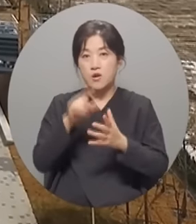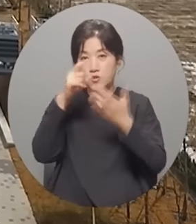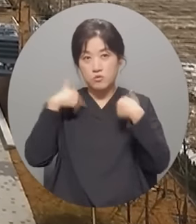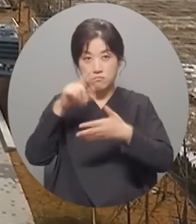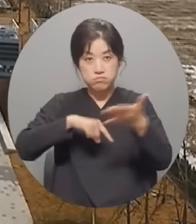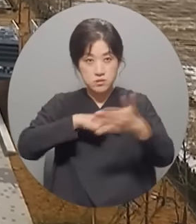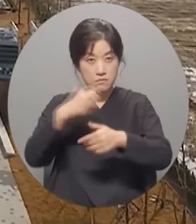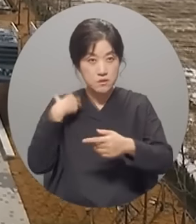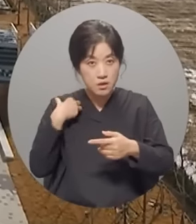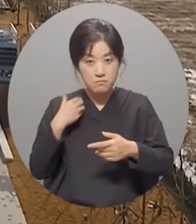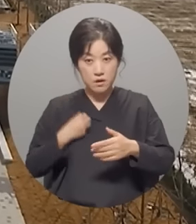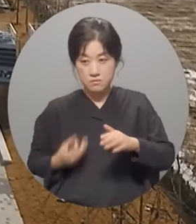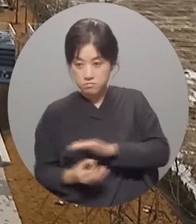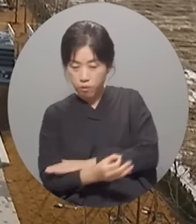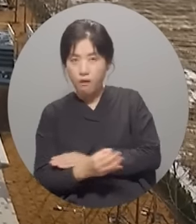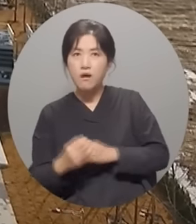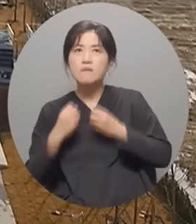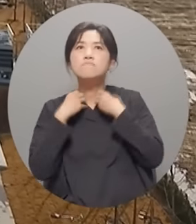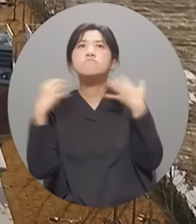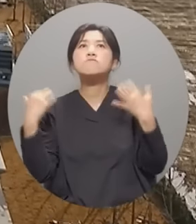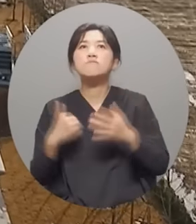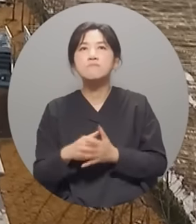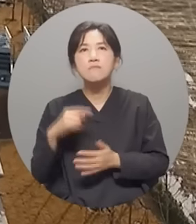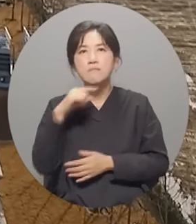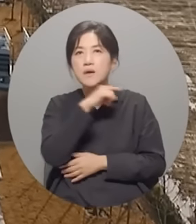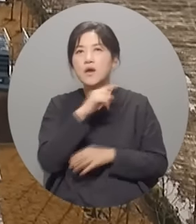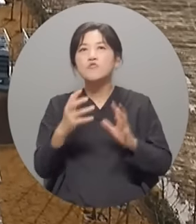세금으로 떠나야 합니다 MBC 뉴스 윤입니다